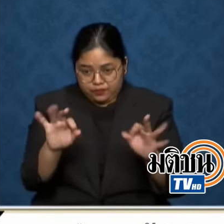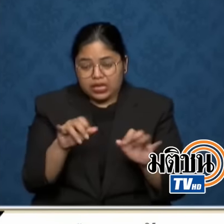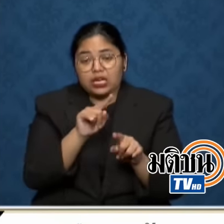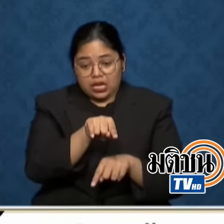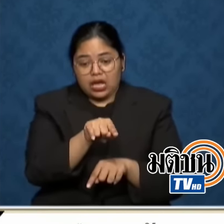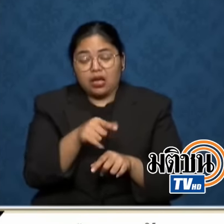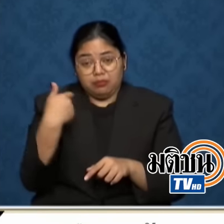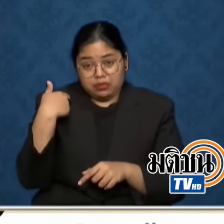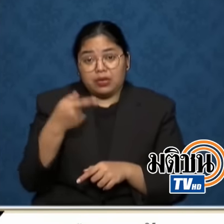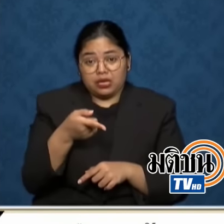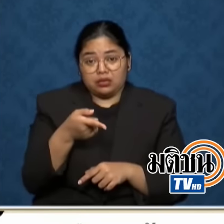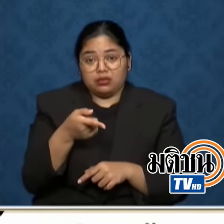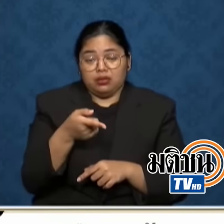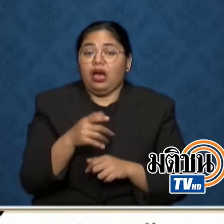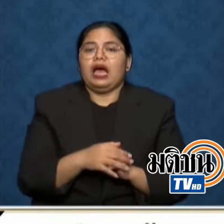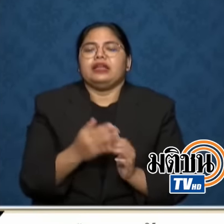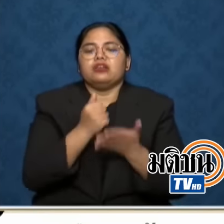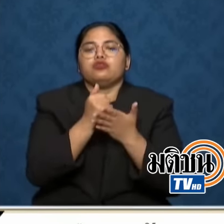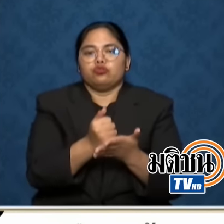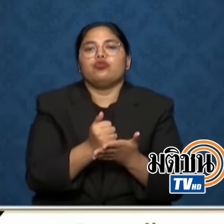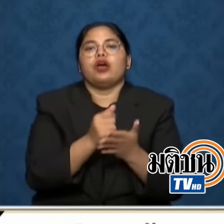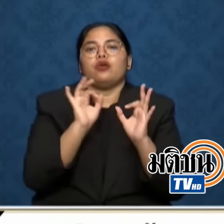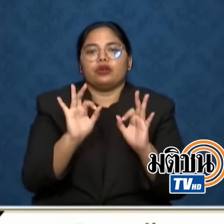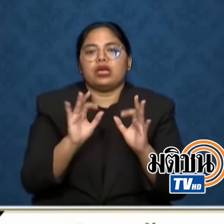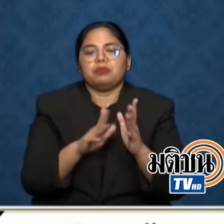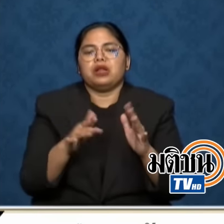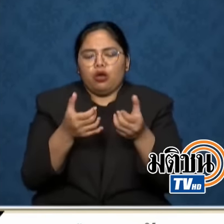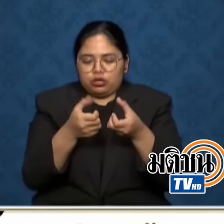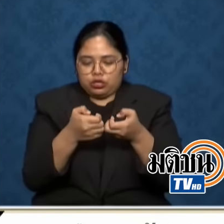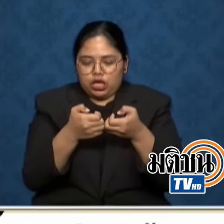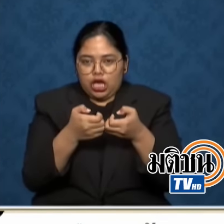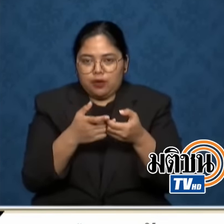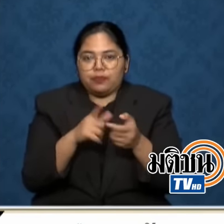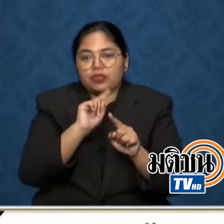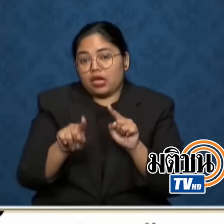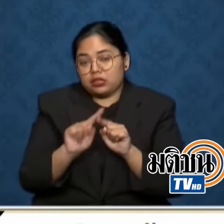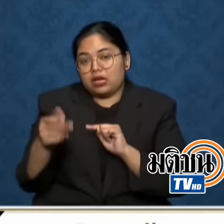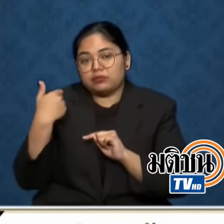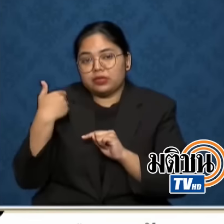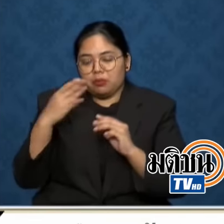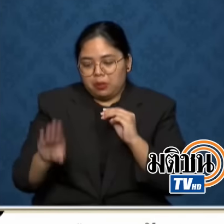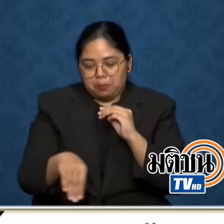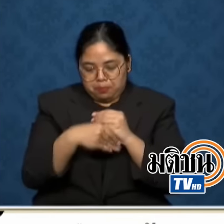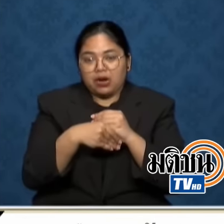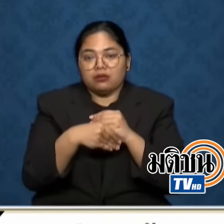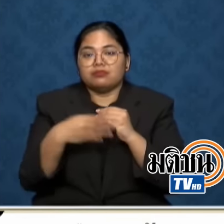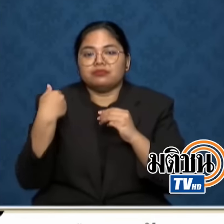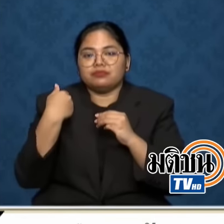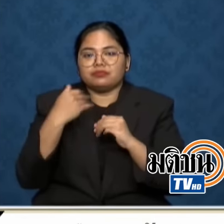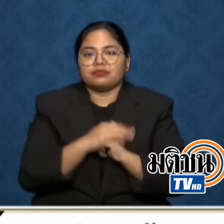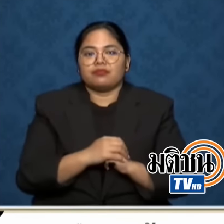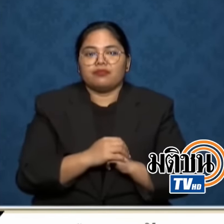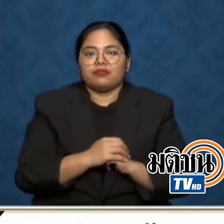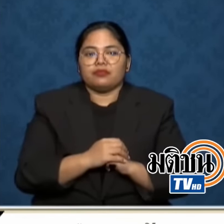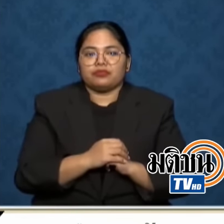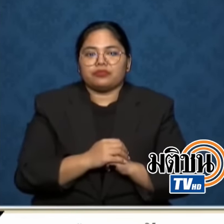การด้านเกมครับอันนี้ผมบอกเลยครับว่าผมก็ขับเคลื่อนเรื่องเกมมาตลอดตั้งแต่สมัยก่อนเพิ่งเพิ่มเข้ามาใหม่ครับผมว่าโอ้โหดีใจด้วย